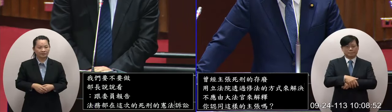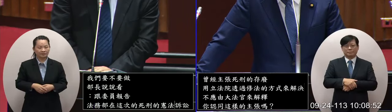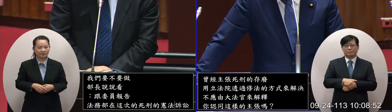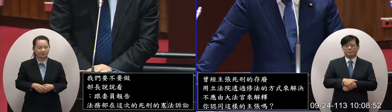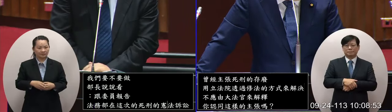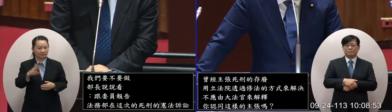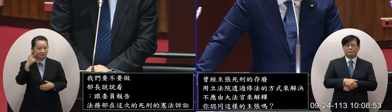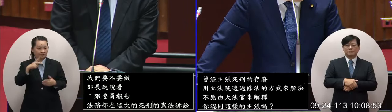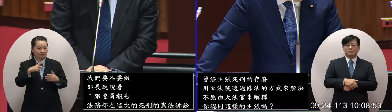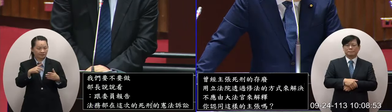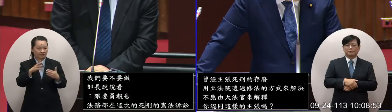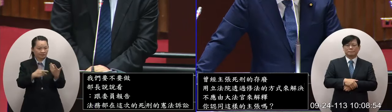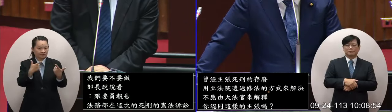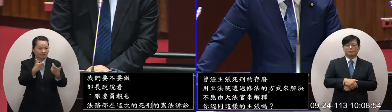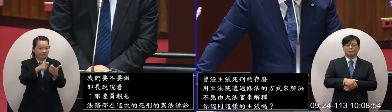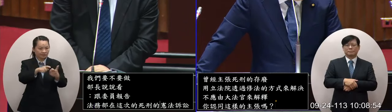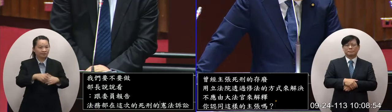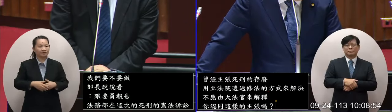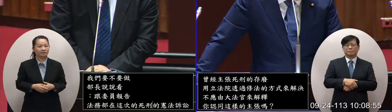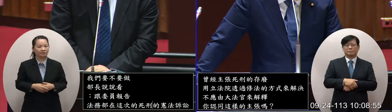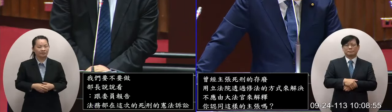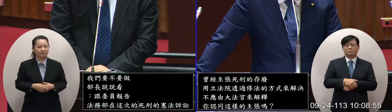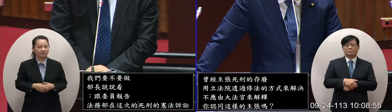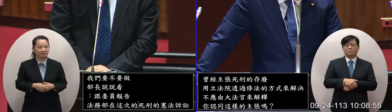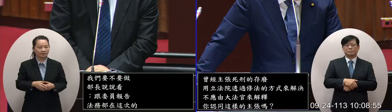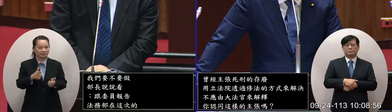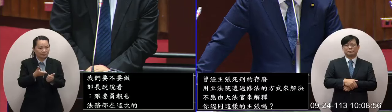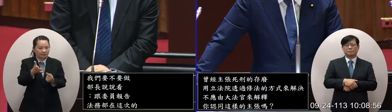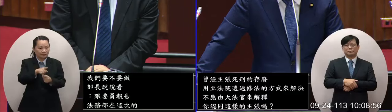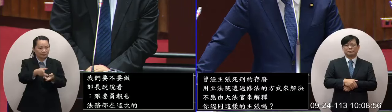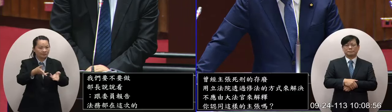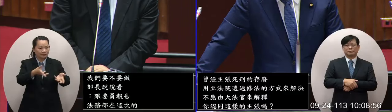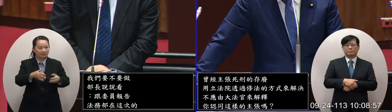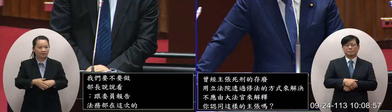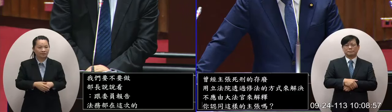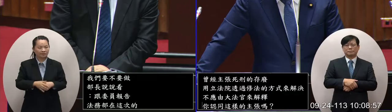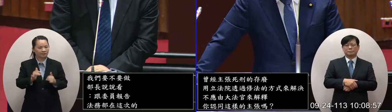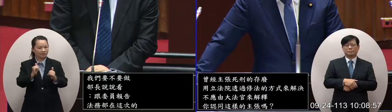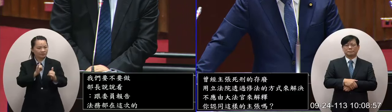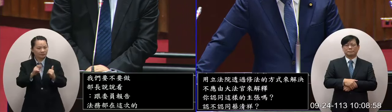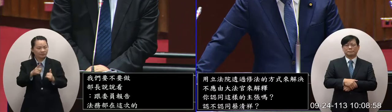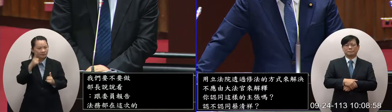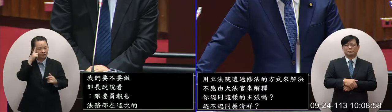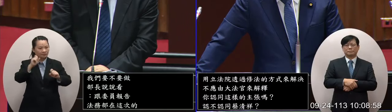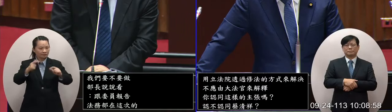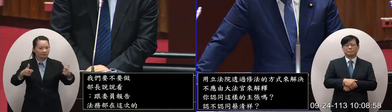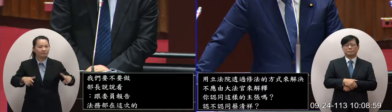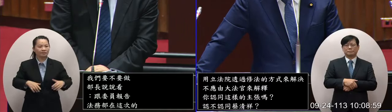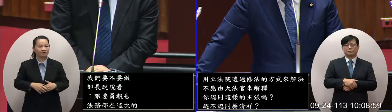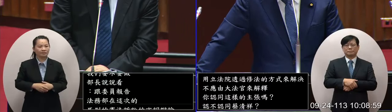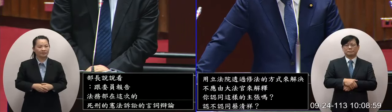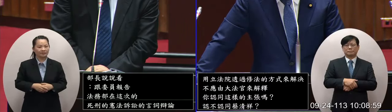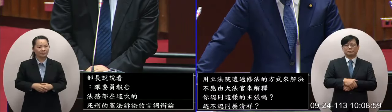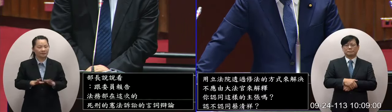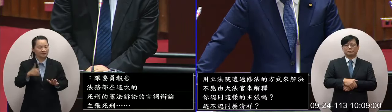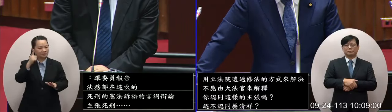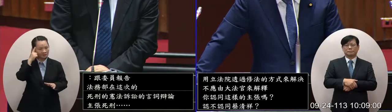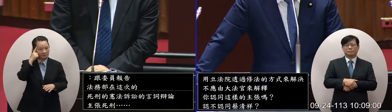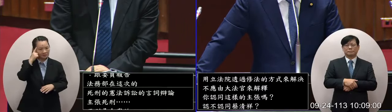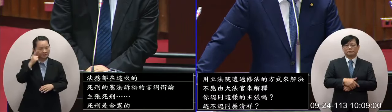的哈，合宪的哈。那当然，我们知道死刑这个议题是社会意见分层哈。那我们也是认为